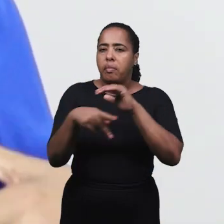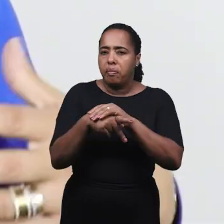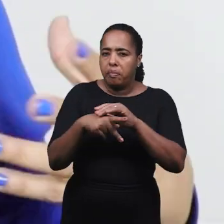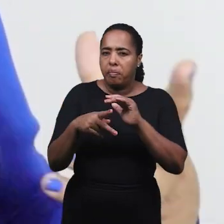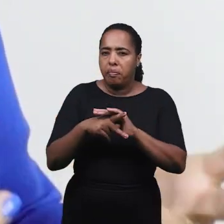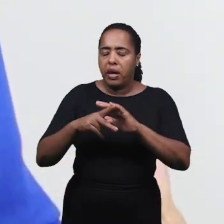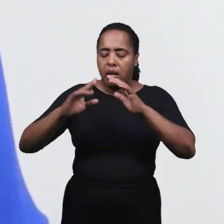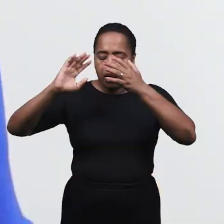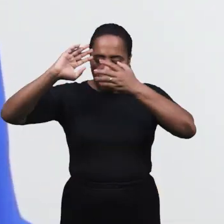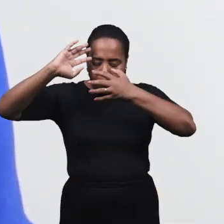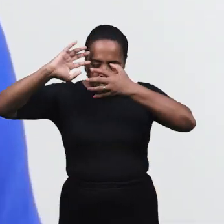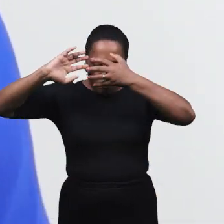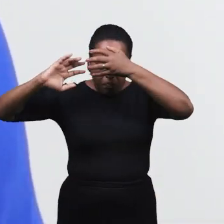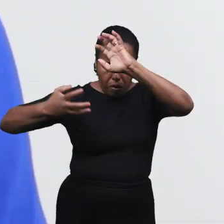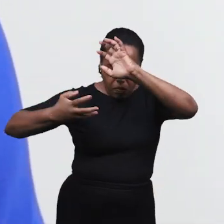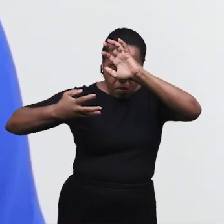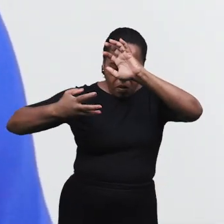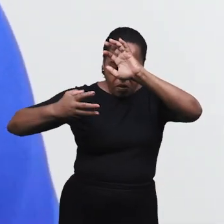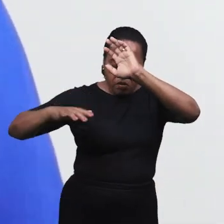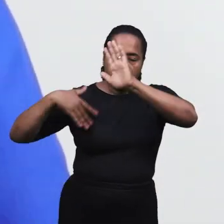Elle fait partie aussi,